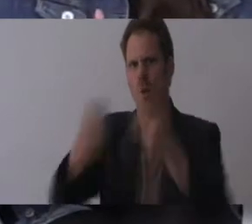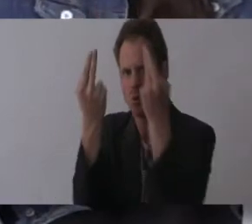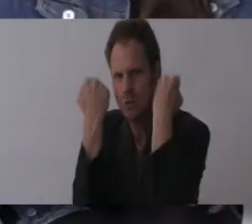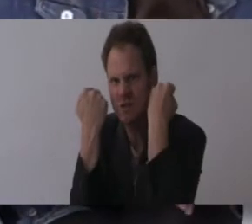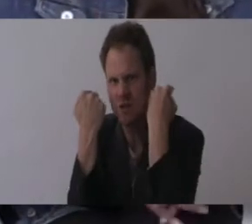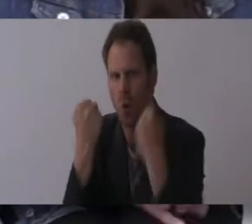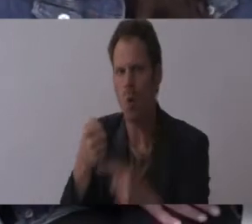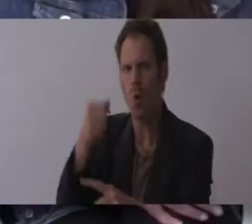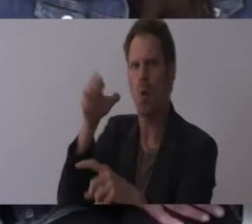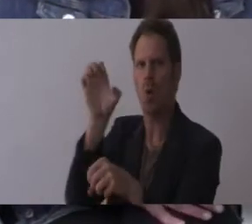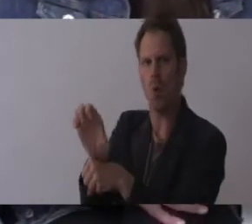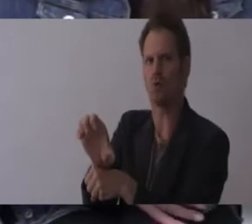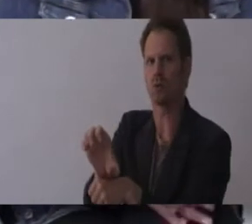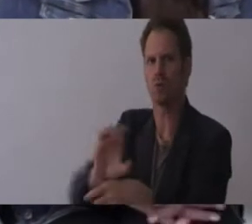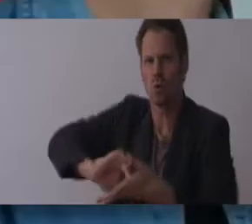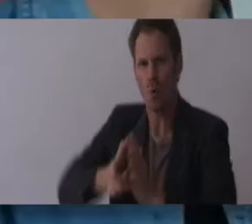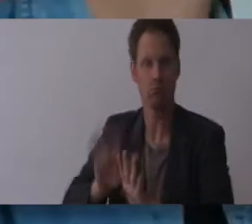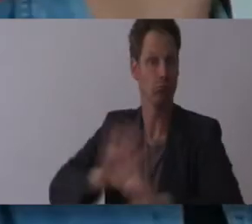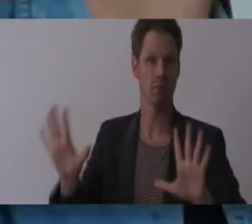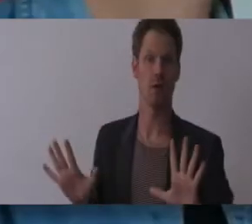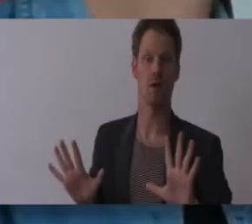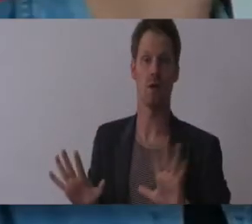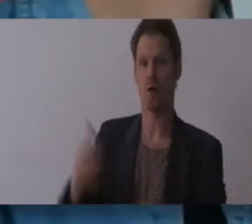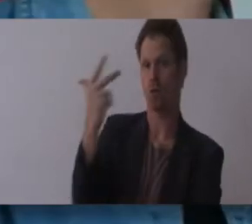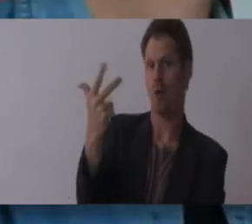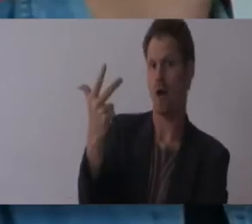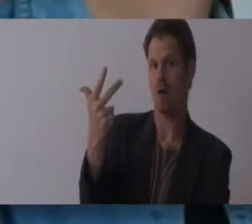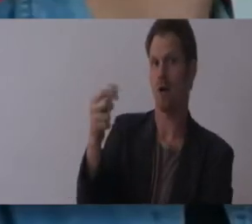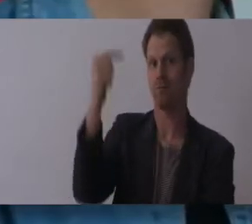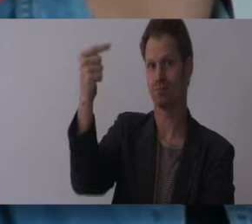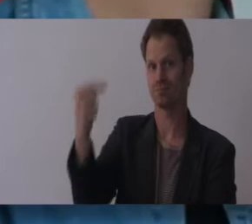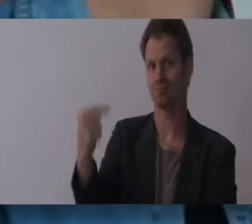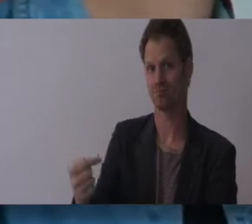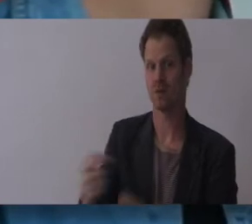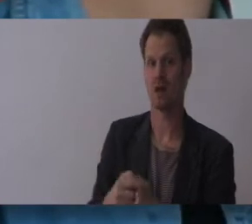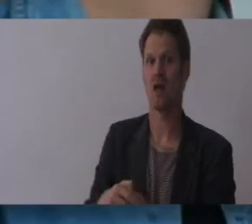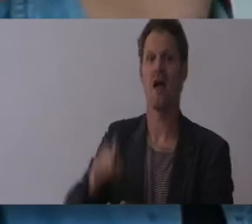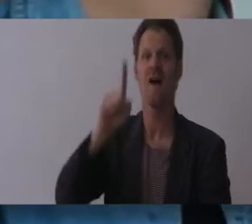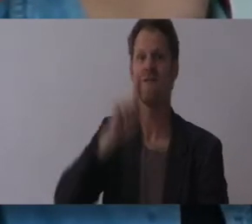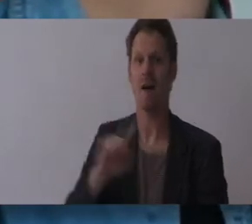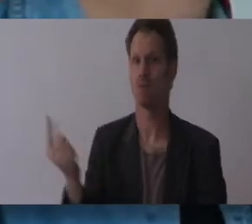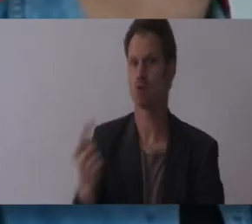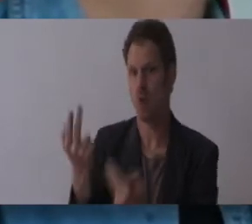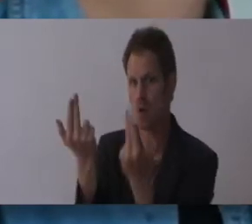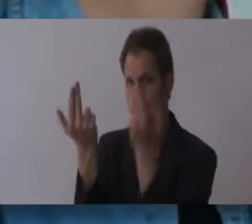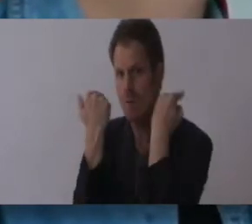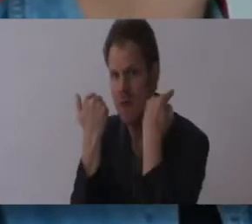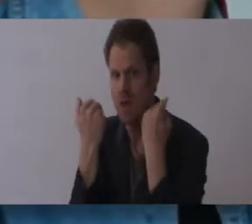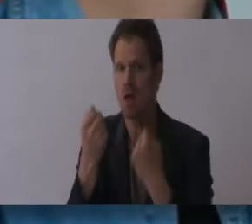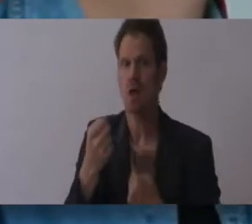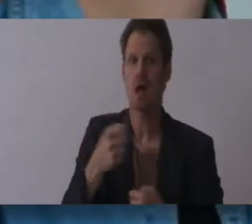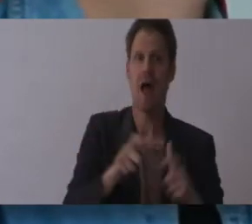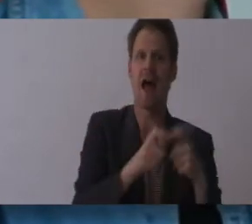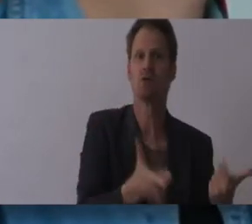soumission. Et on considère qu'à travers ces trois pôles auxquels on s'attaque, justement, les femmes sont soumises, et qu'elles soient